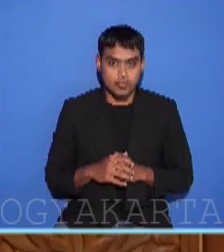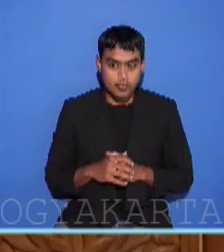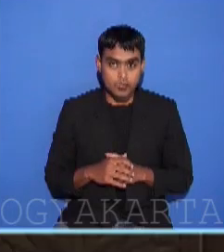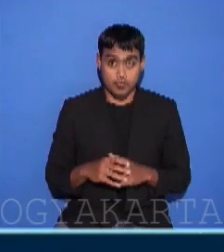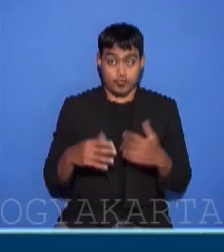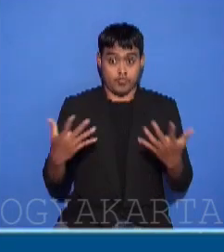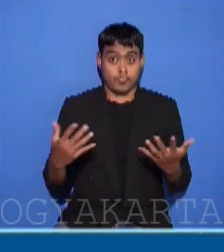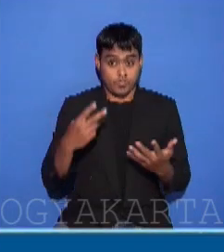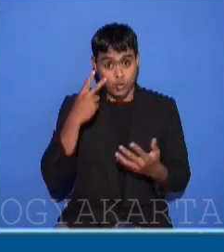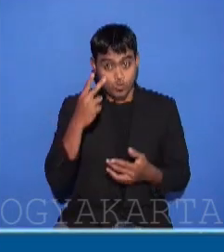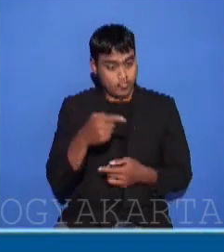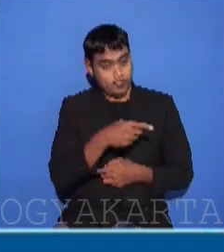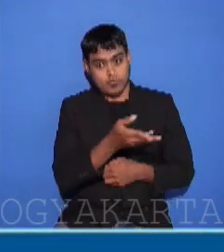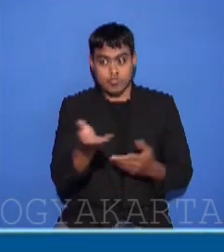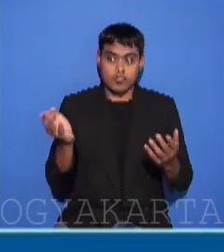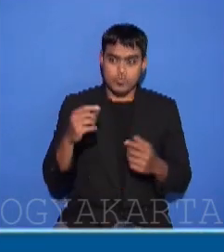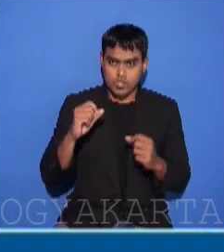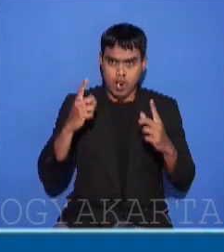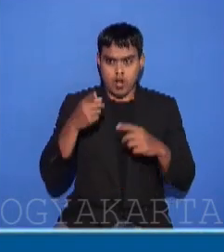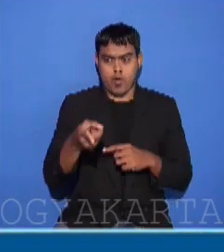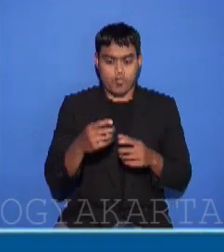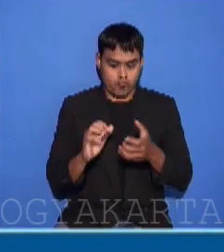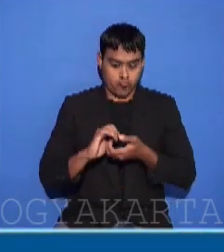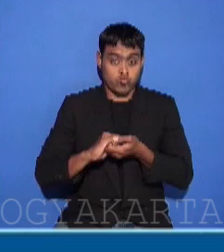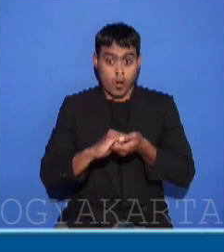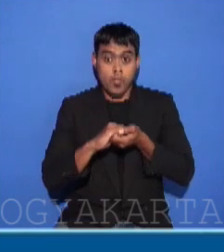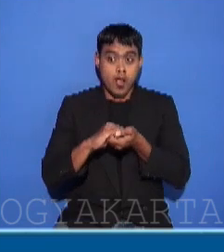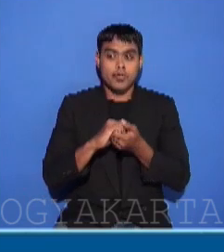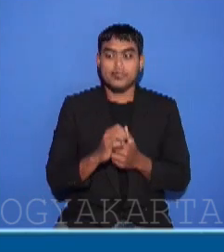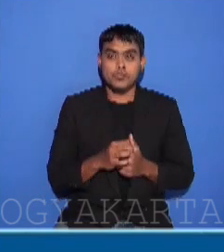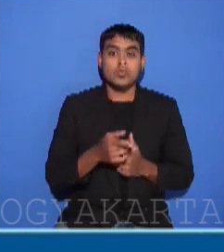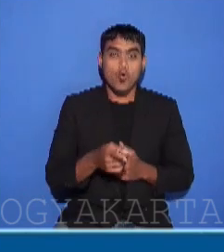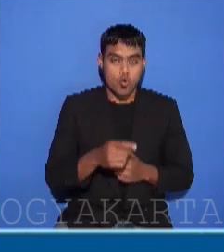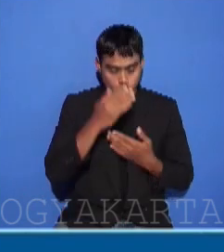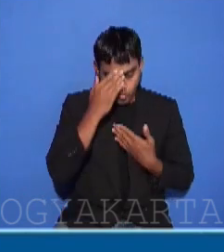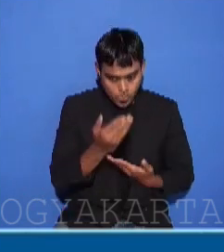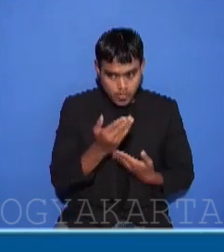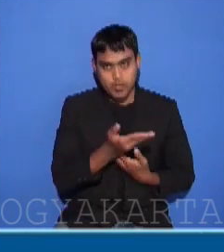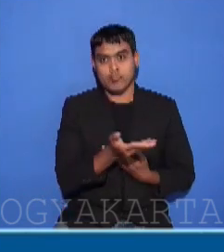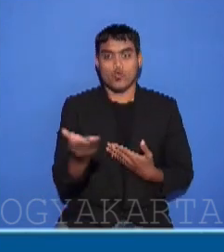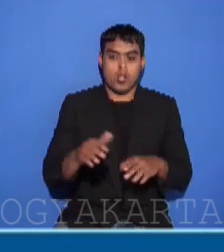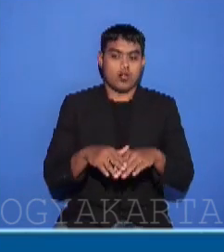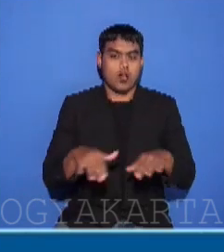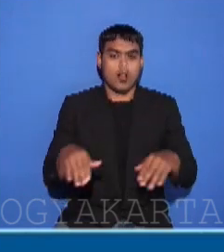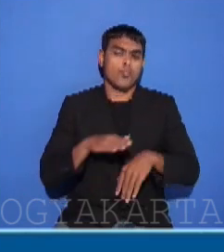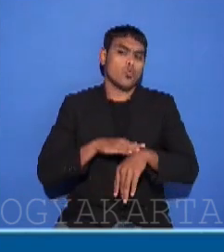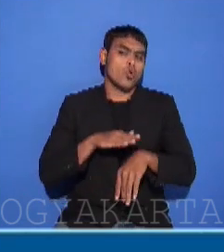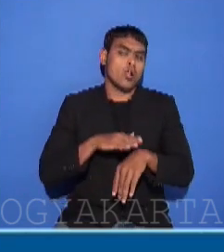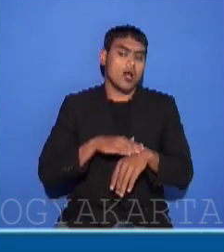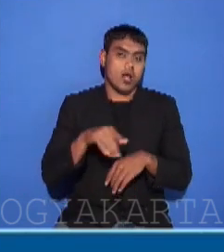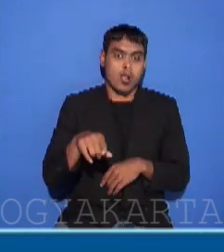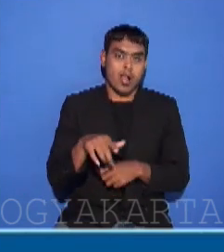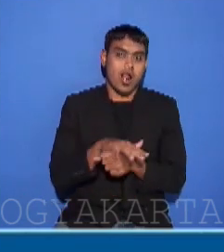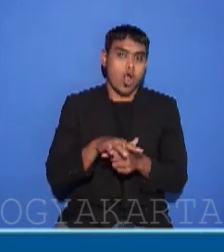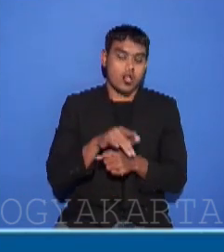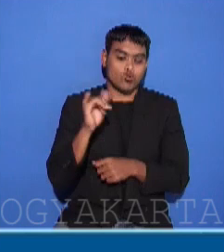pamirs kangge nuuhaken Raos handaras pantes apresiasi siswaat Bu ingang tuuh lalat di